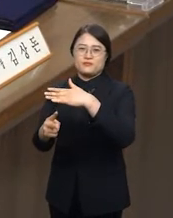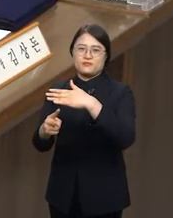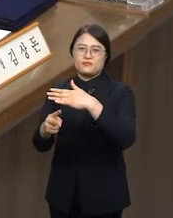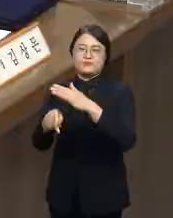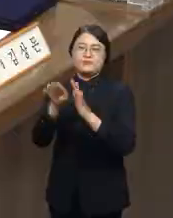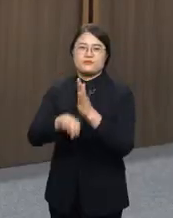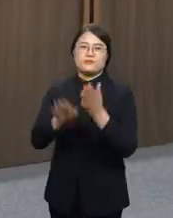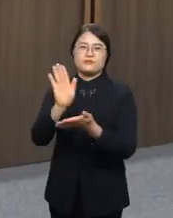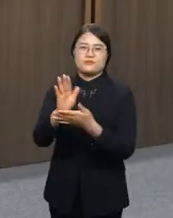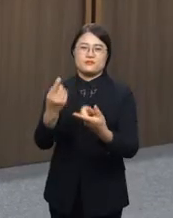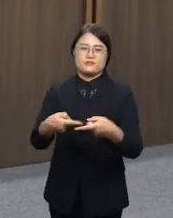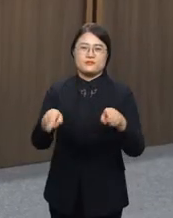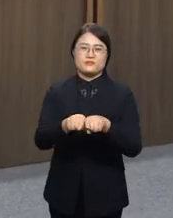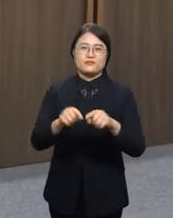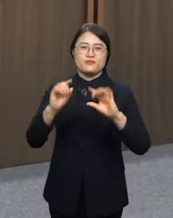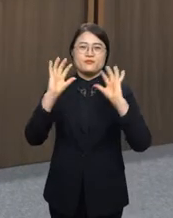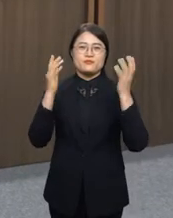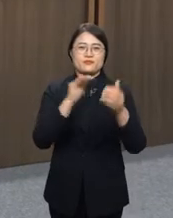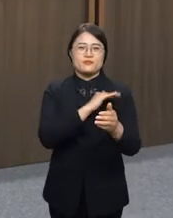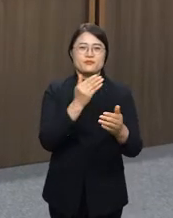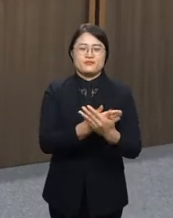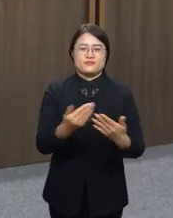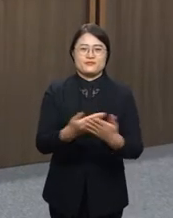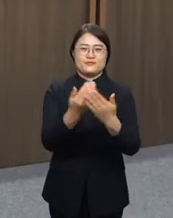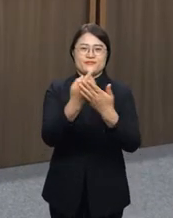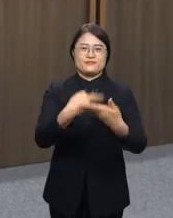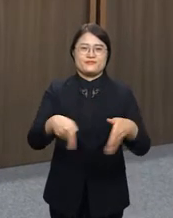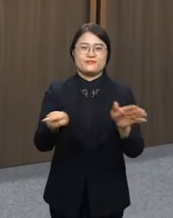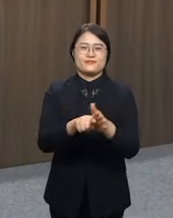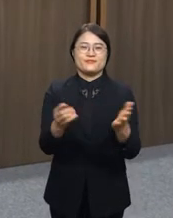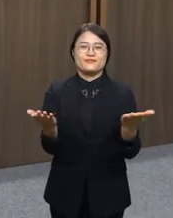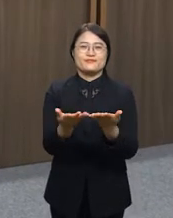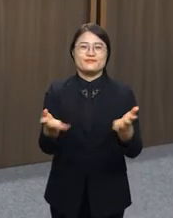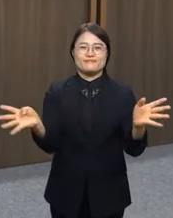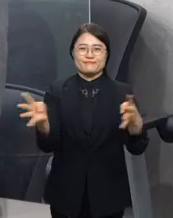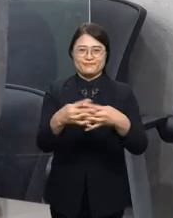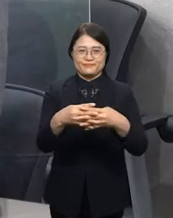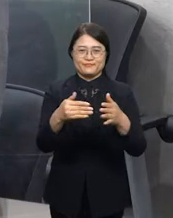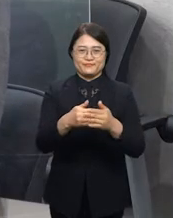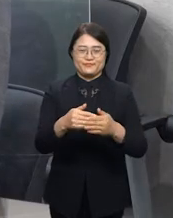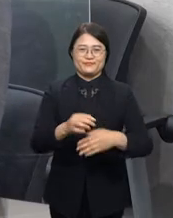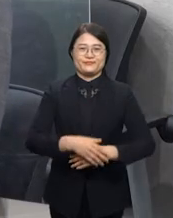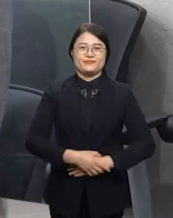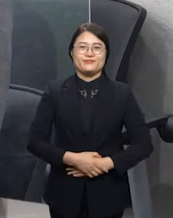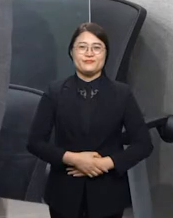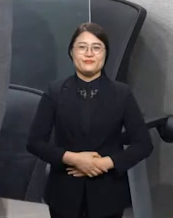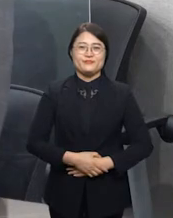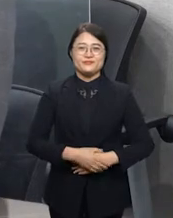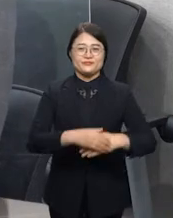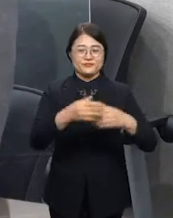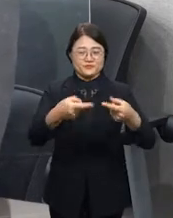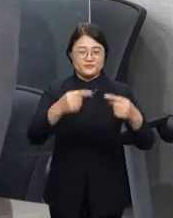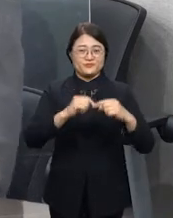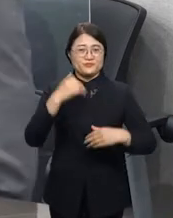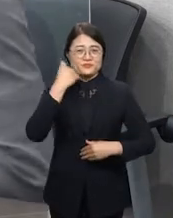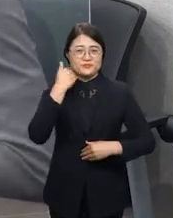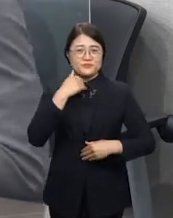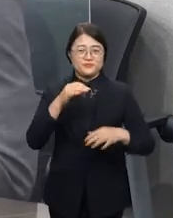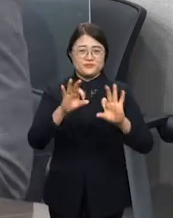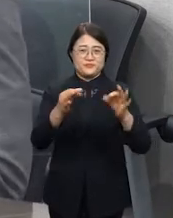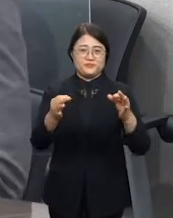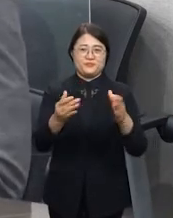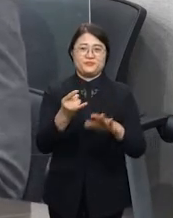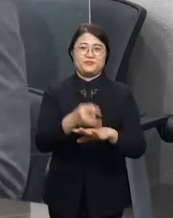월드비전 경기남부 본부와 함께 아동 권리 증진을 위한 업무 협약을 체결했다는 소식인데요. 이날